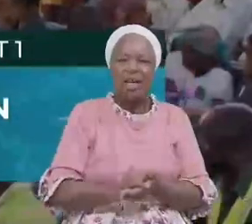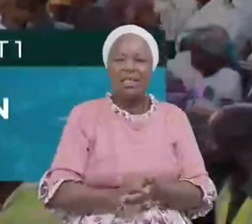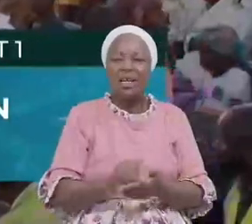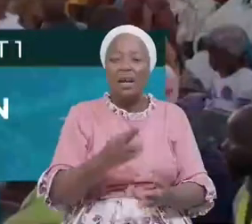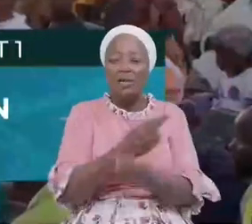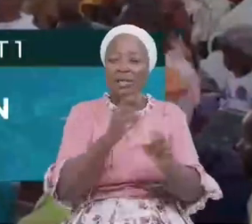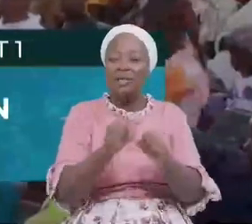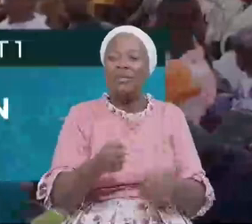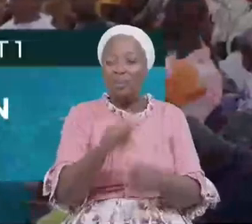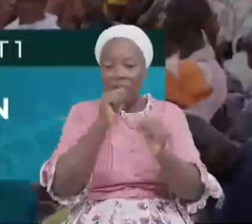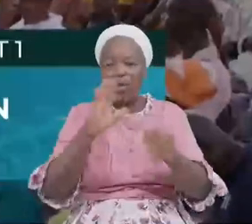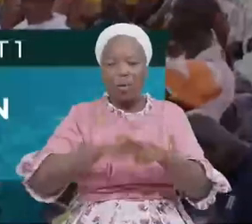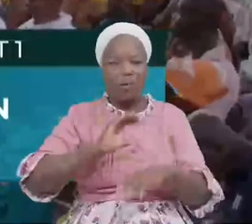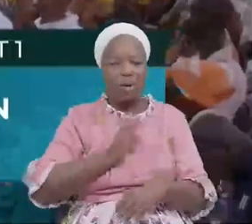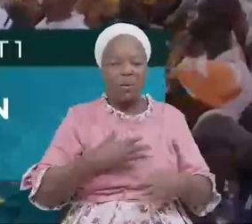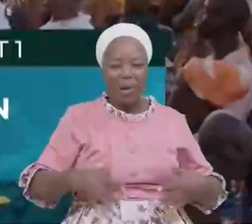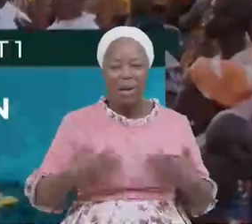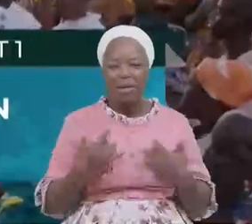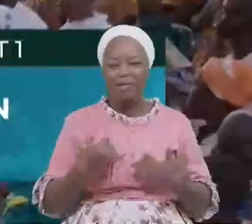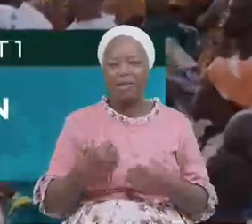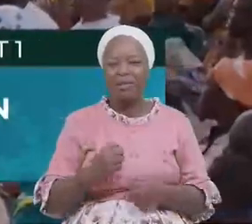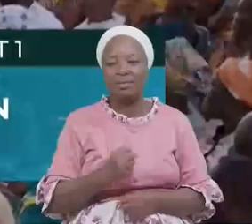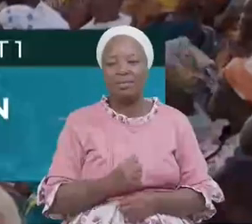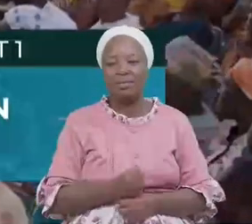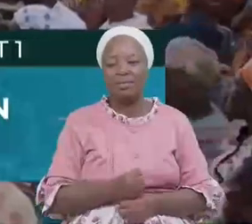il envoie les bénédictions de rédemption dans nos vies.